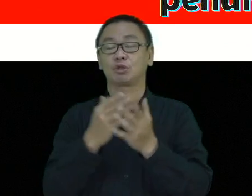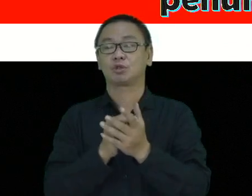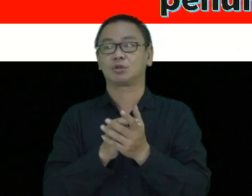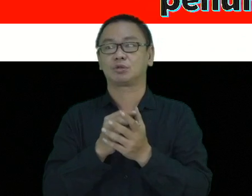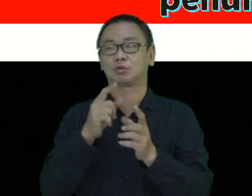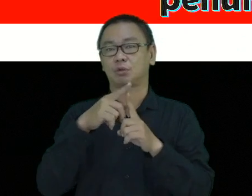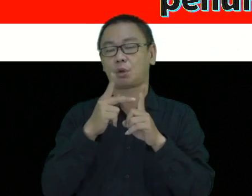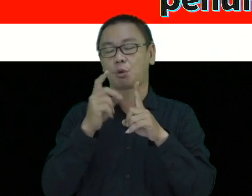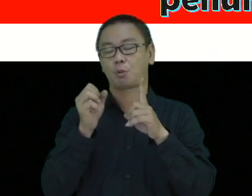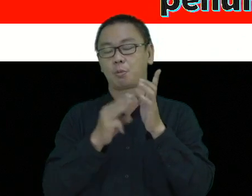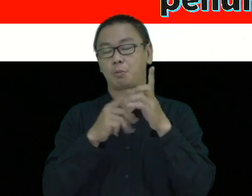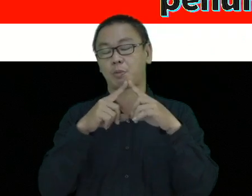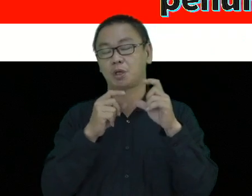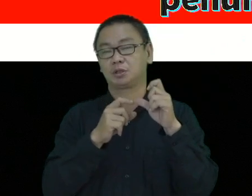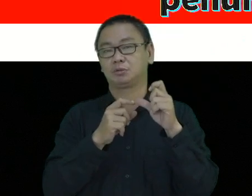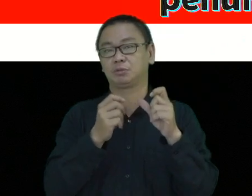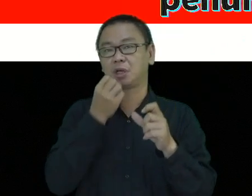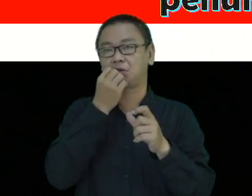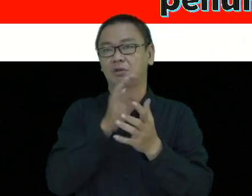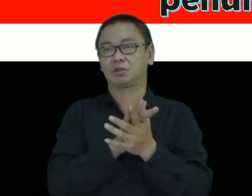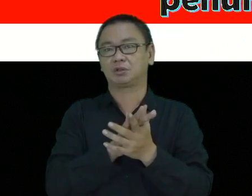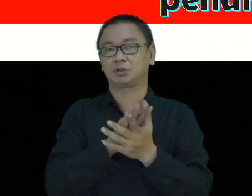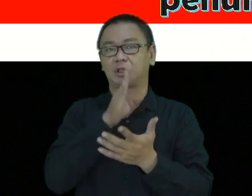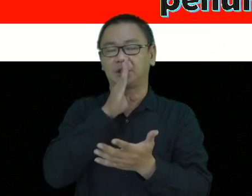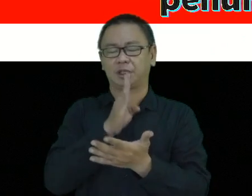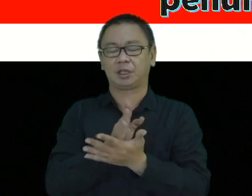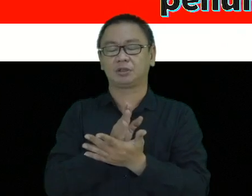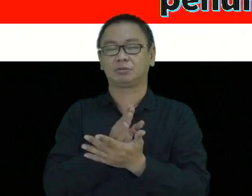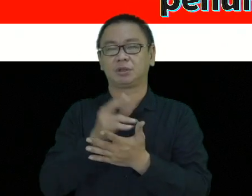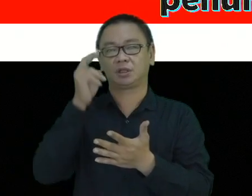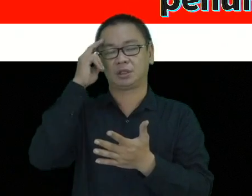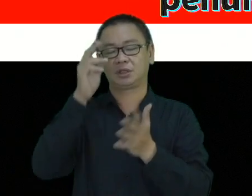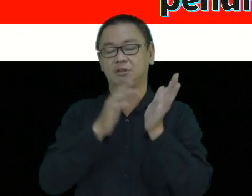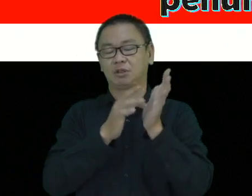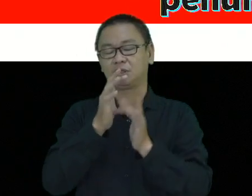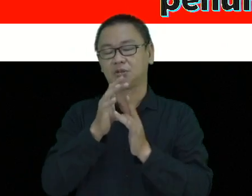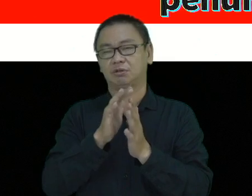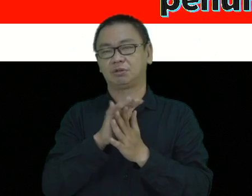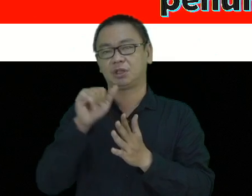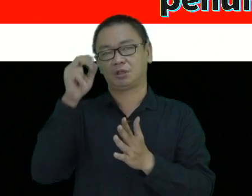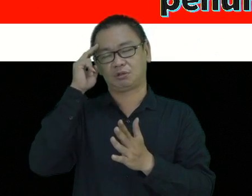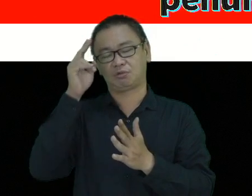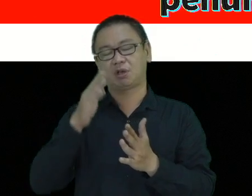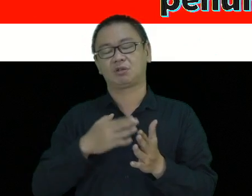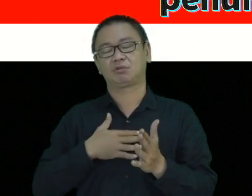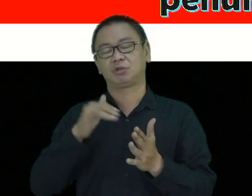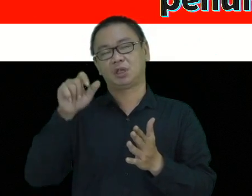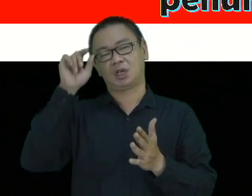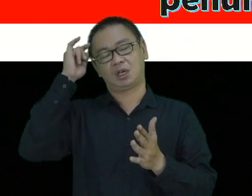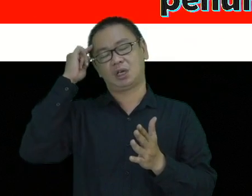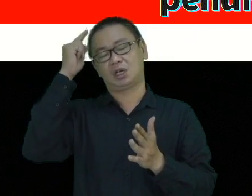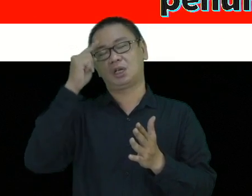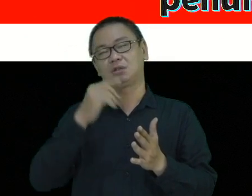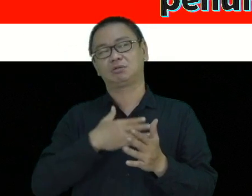imannya secara tegas kepada Yesus. Ya Tuhanku, ya Allahku. Nah saudara